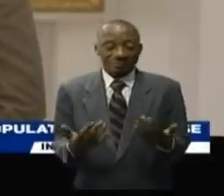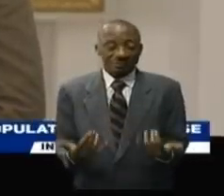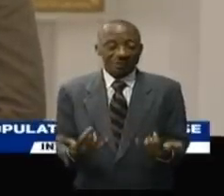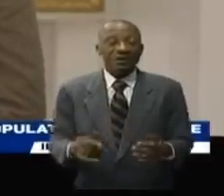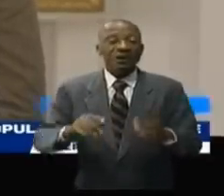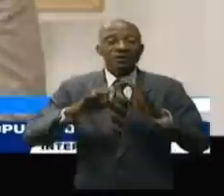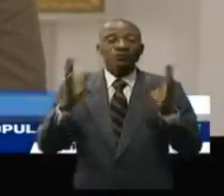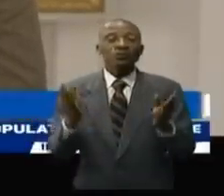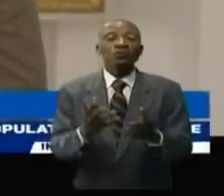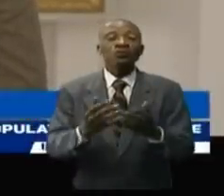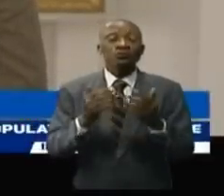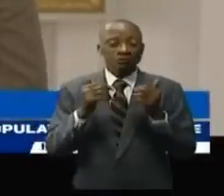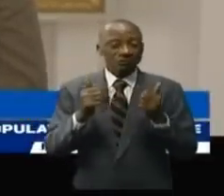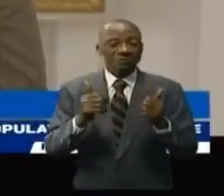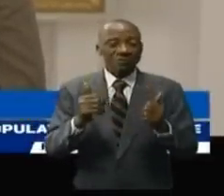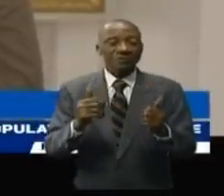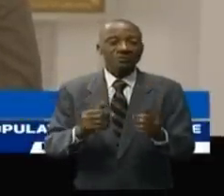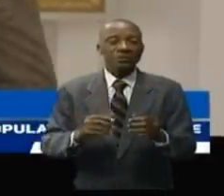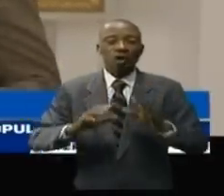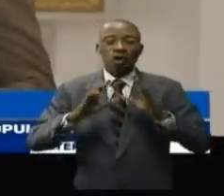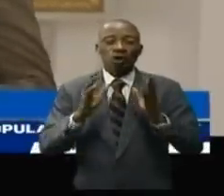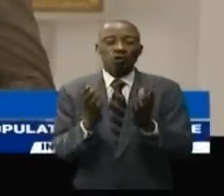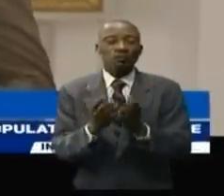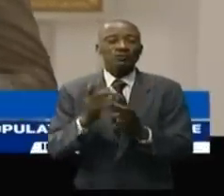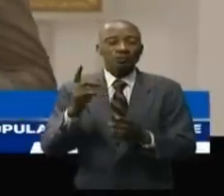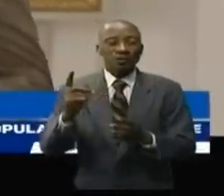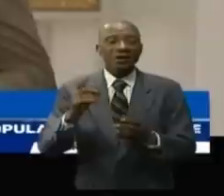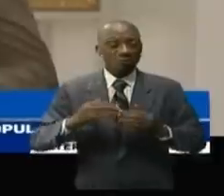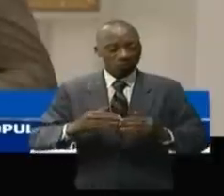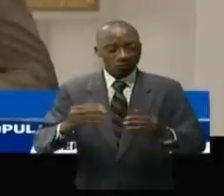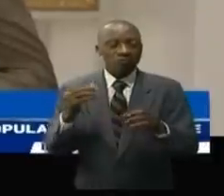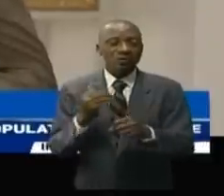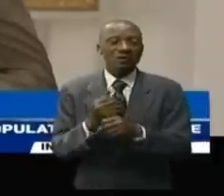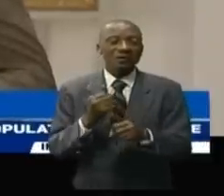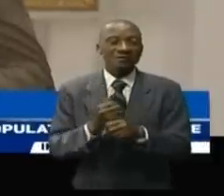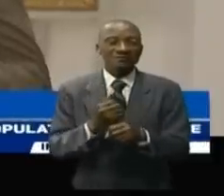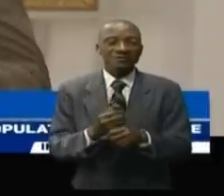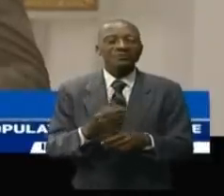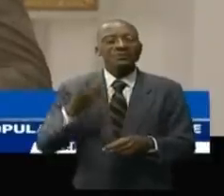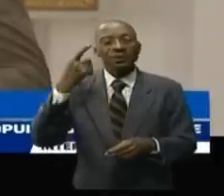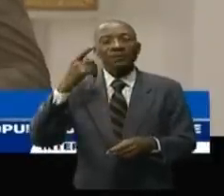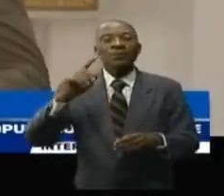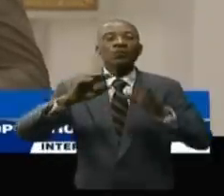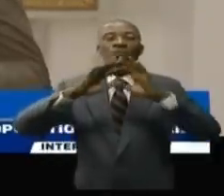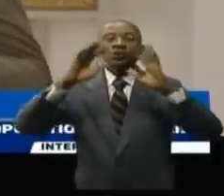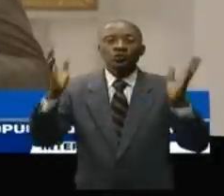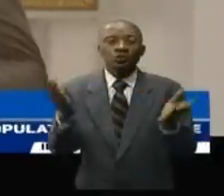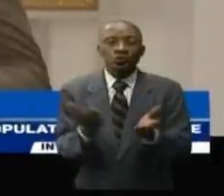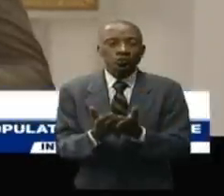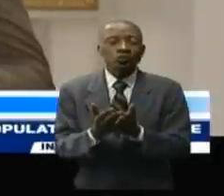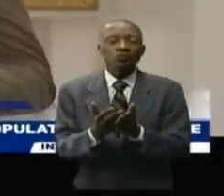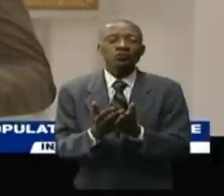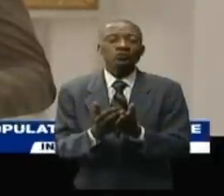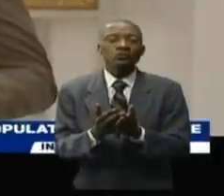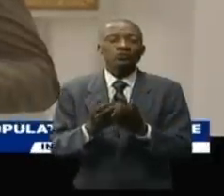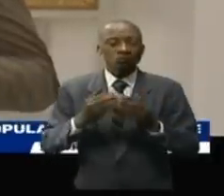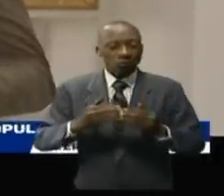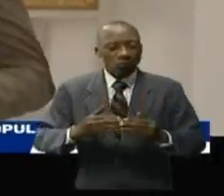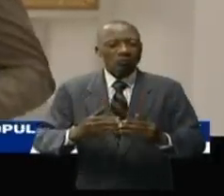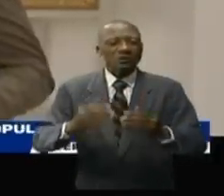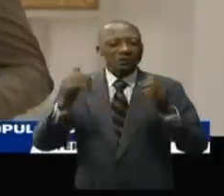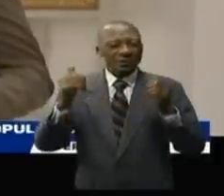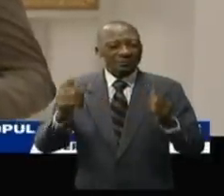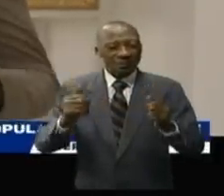train de travailler pour le moment pour voir dans quelle mesure tout doit se passer avant, pendant l'opération